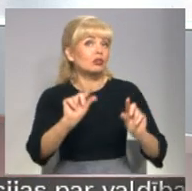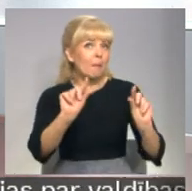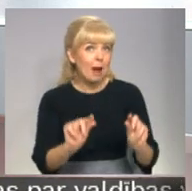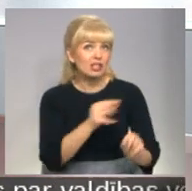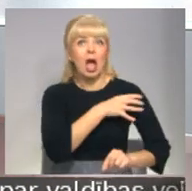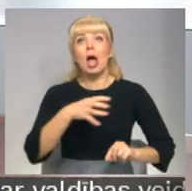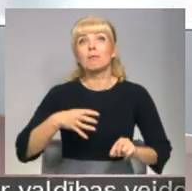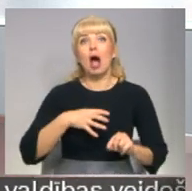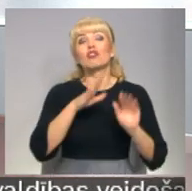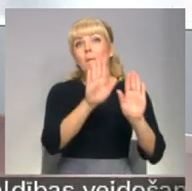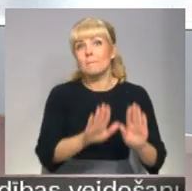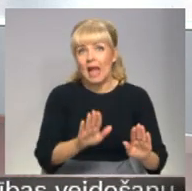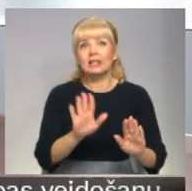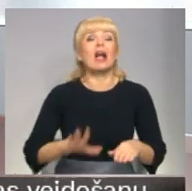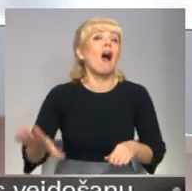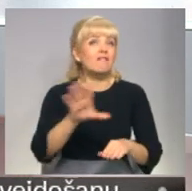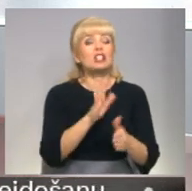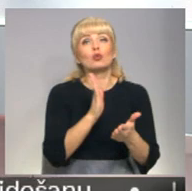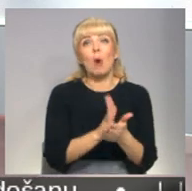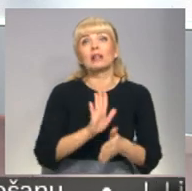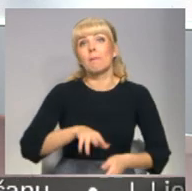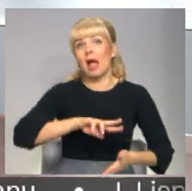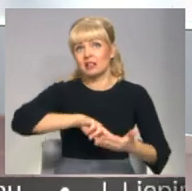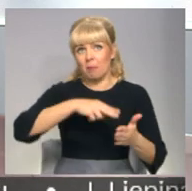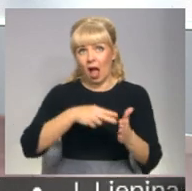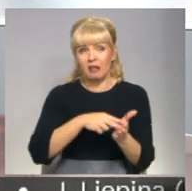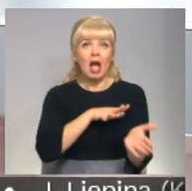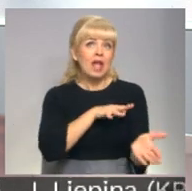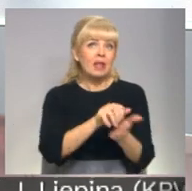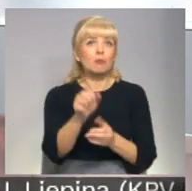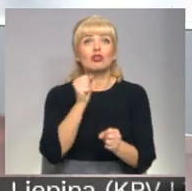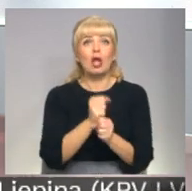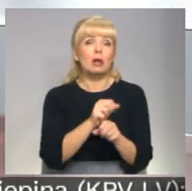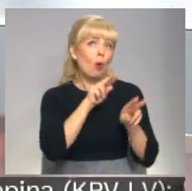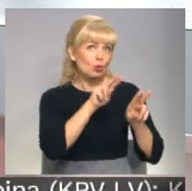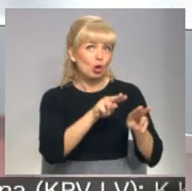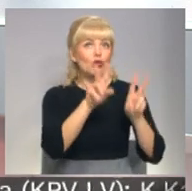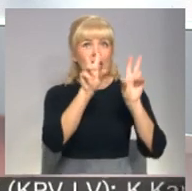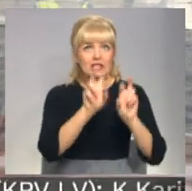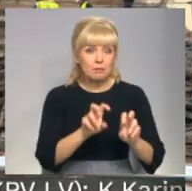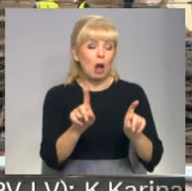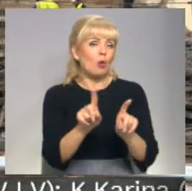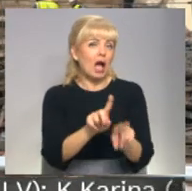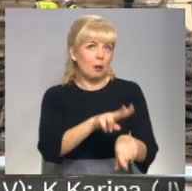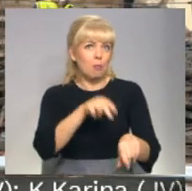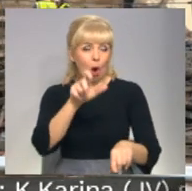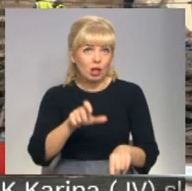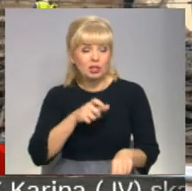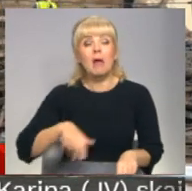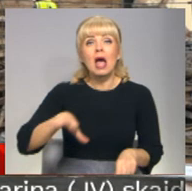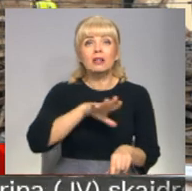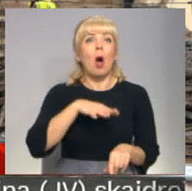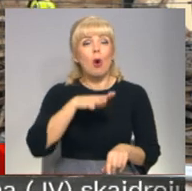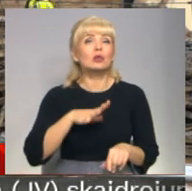notiek pēc plāna, demontāžas darbus uzraudzīšot eksperti un policija. Vairāk stāsta Ģirds Virbulis. Daudz no mums vēl